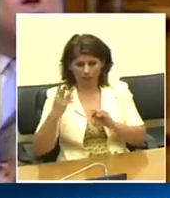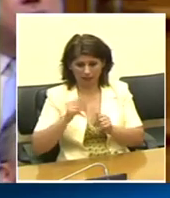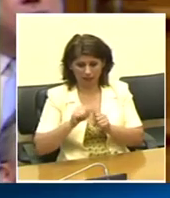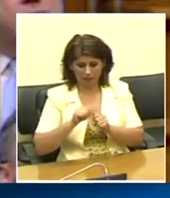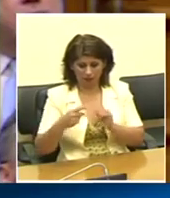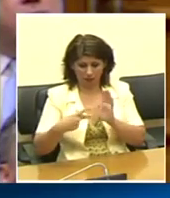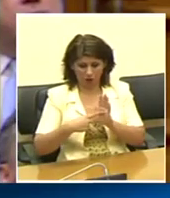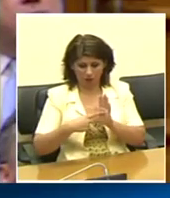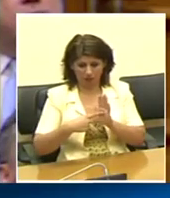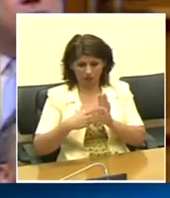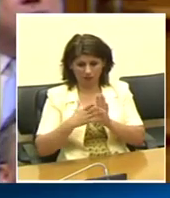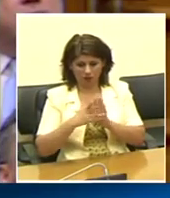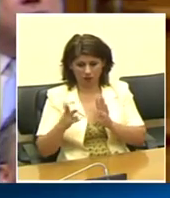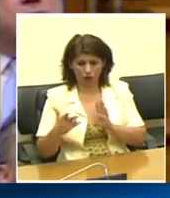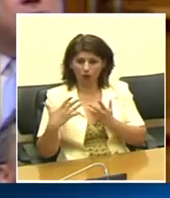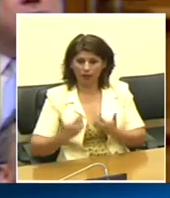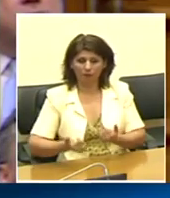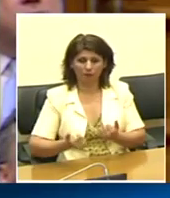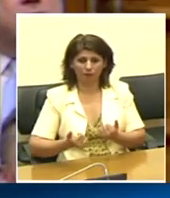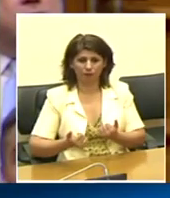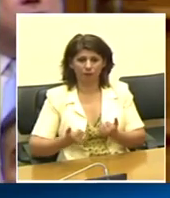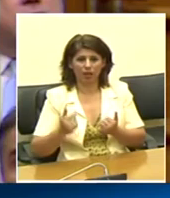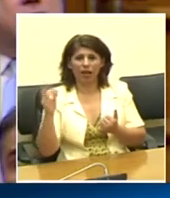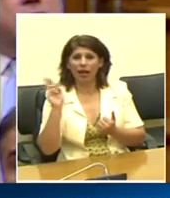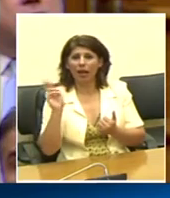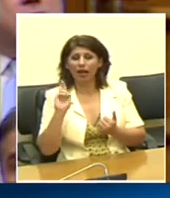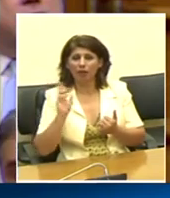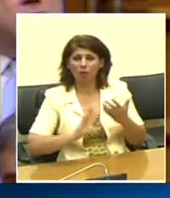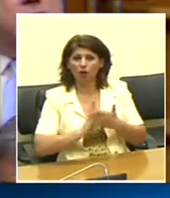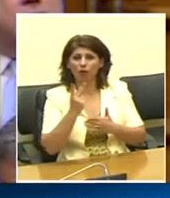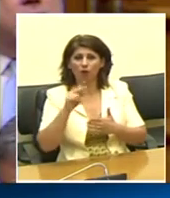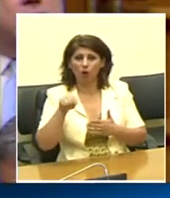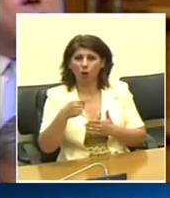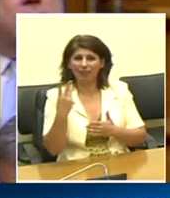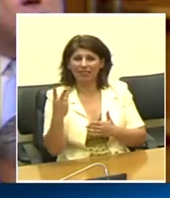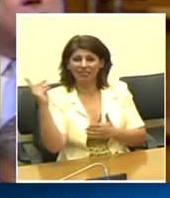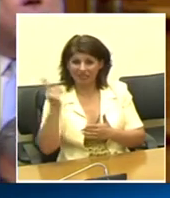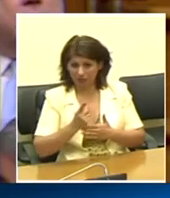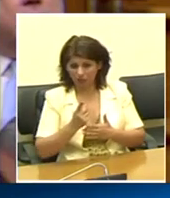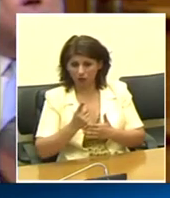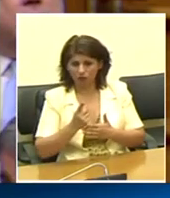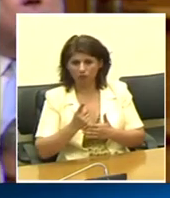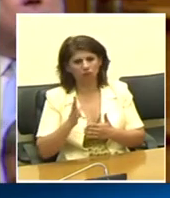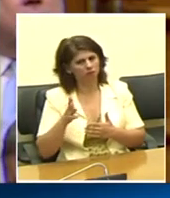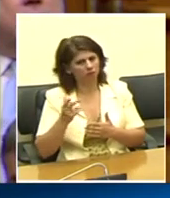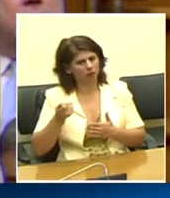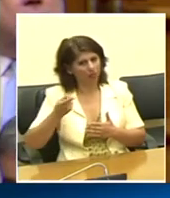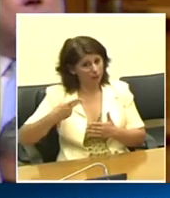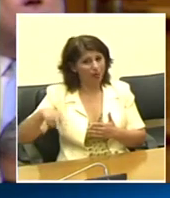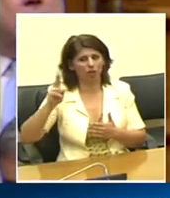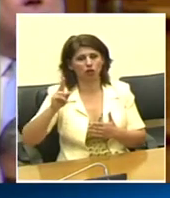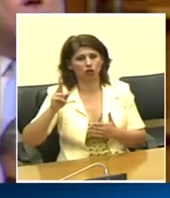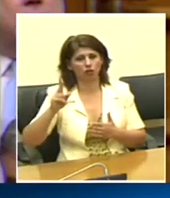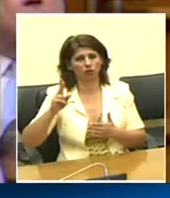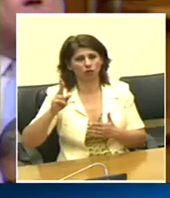2018 είχαμε ρυθμούς ανάπτυξης 2,3%, σχεδόν διπλάσιο μέγεθος από